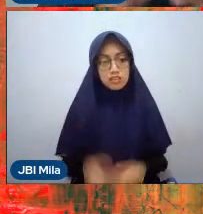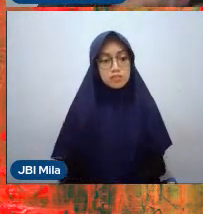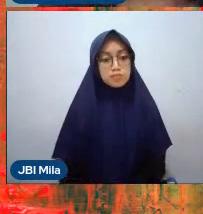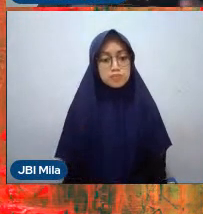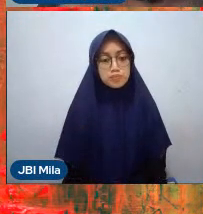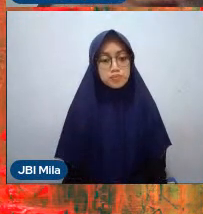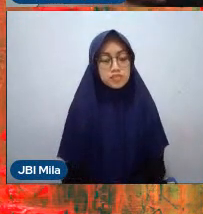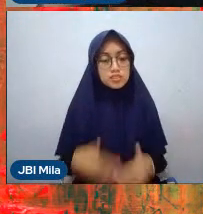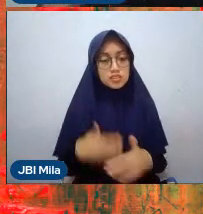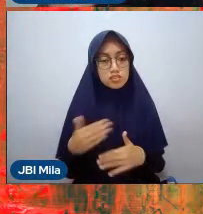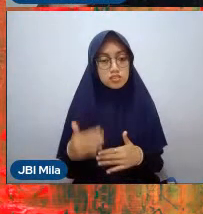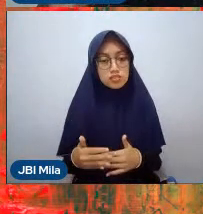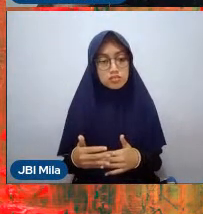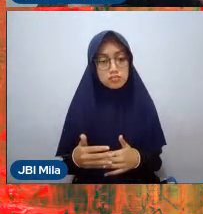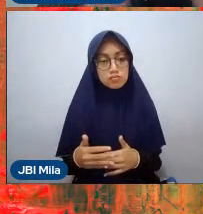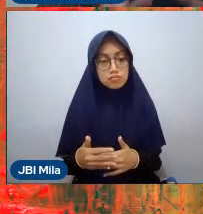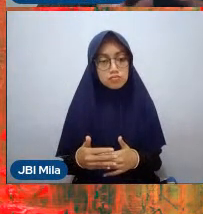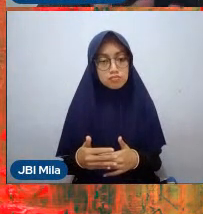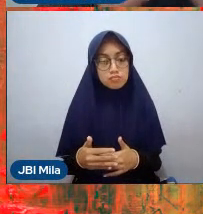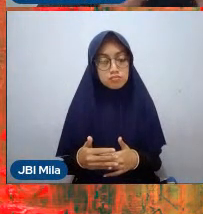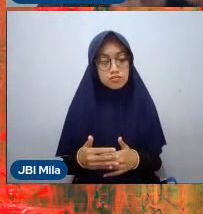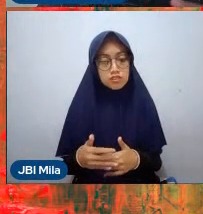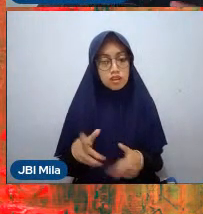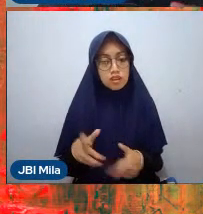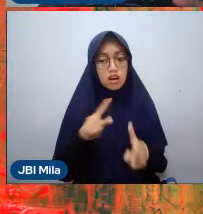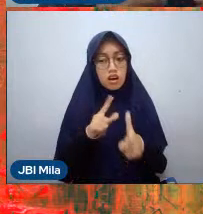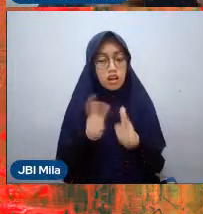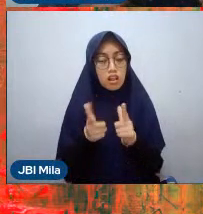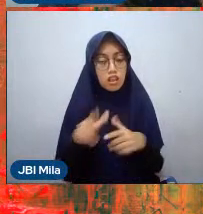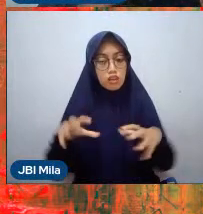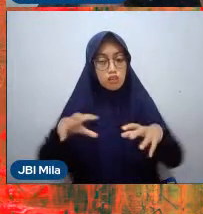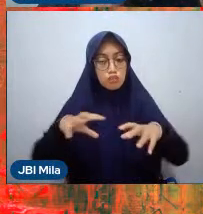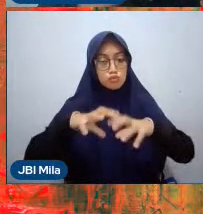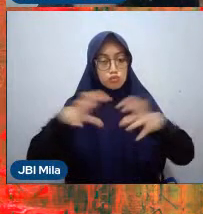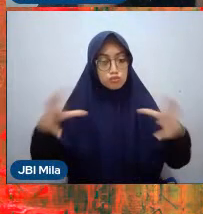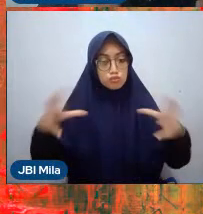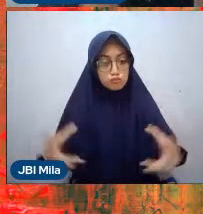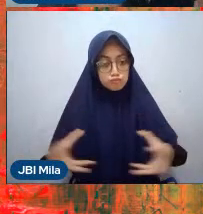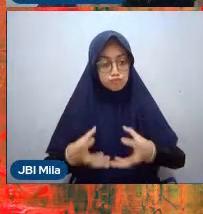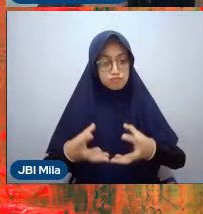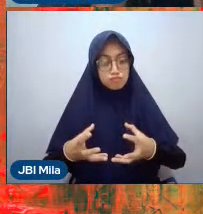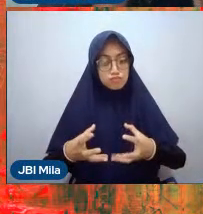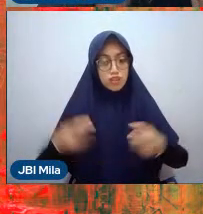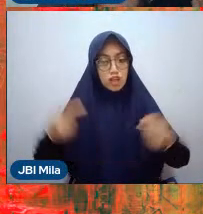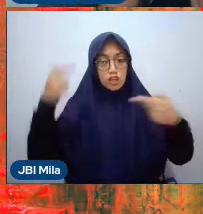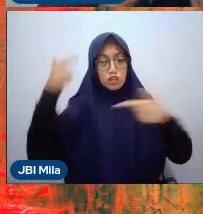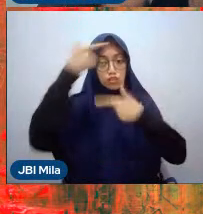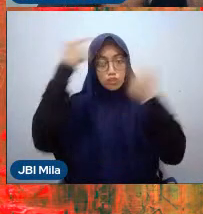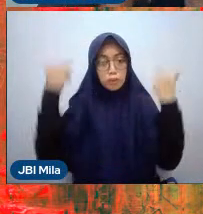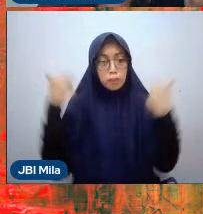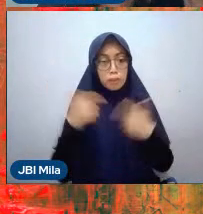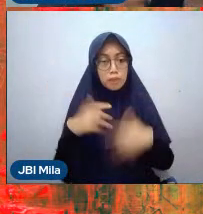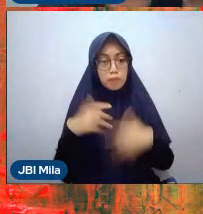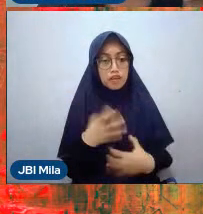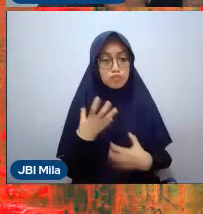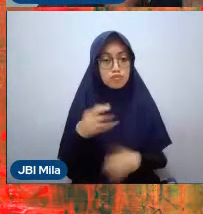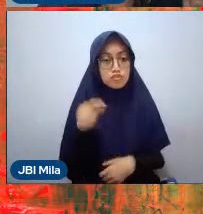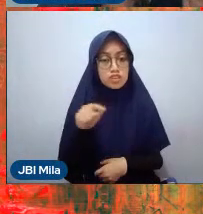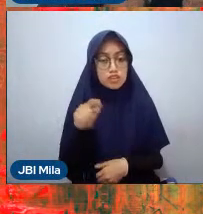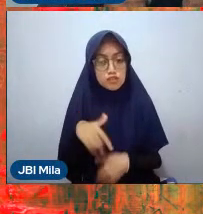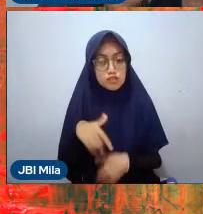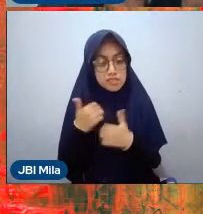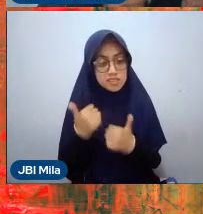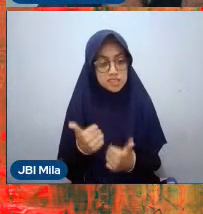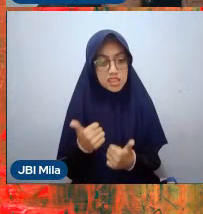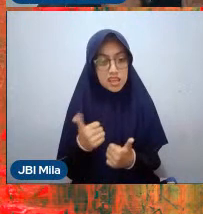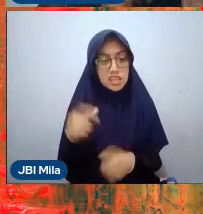di konteks grup atau kelompok atau kelas, topeng emosi ini itu bisa jadi